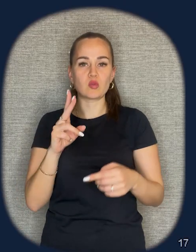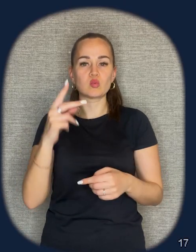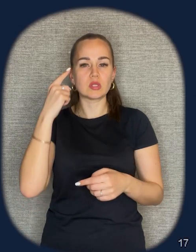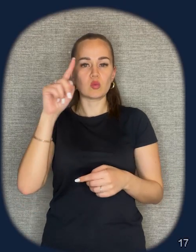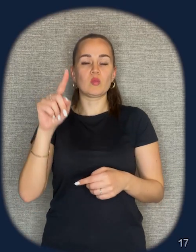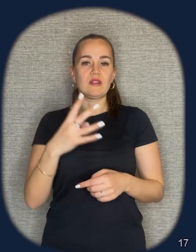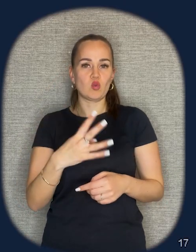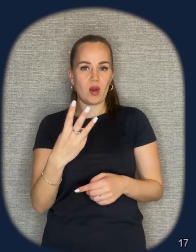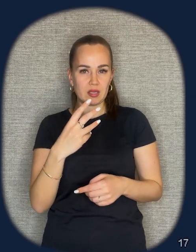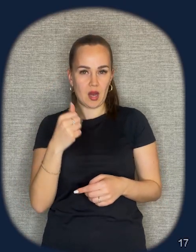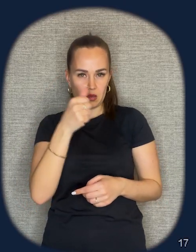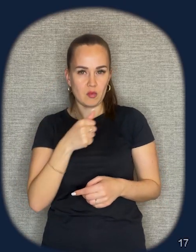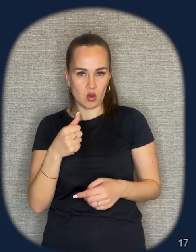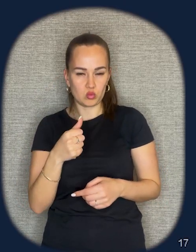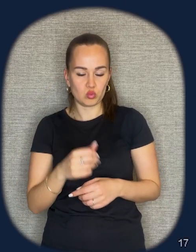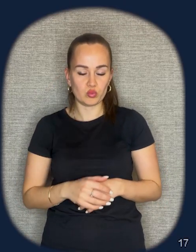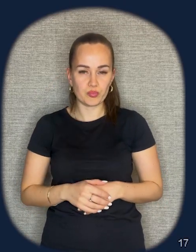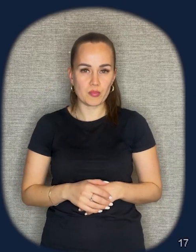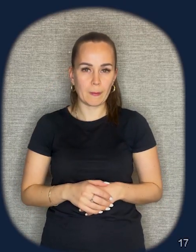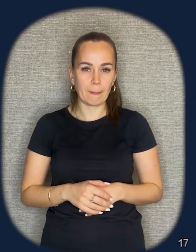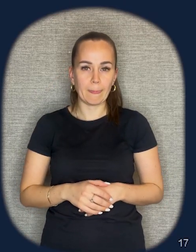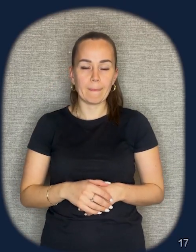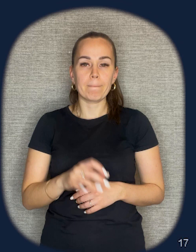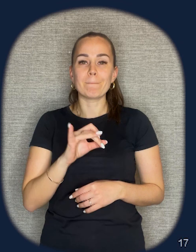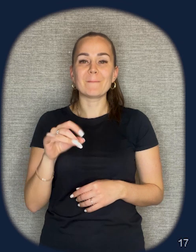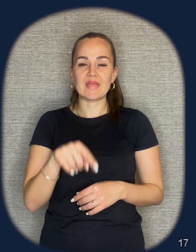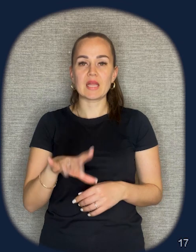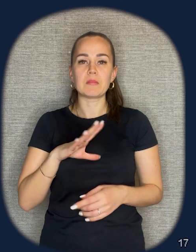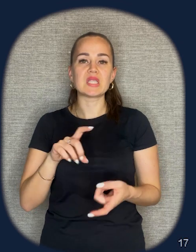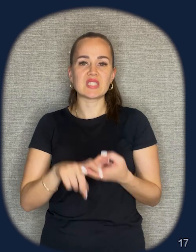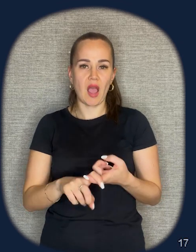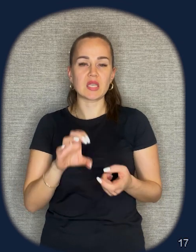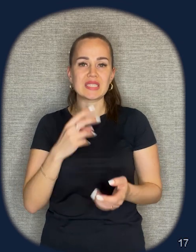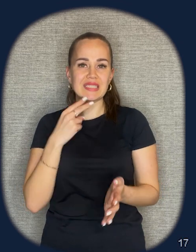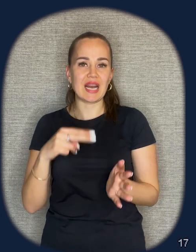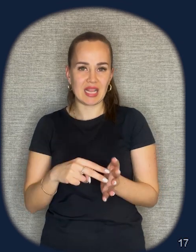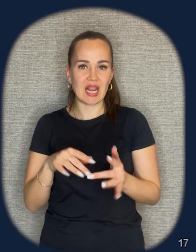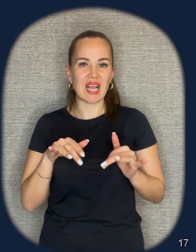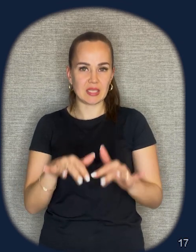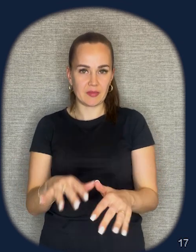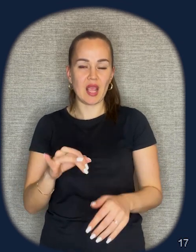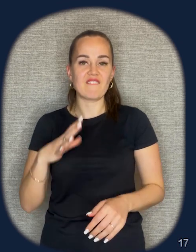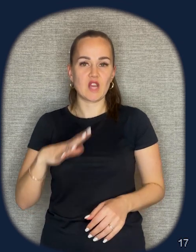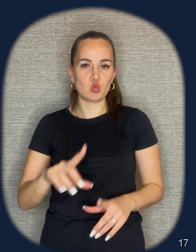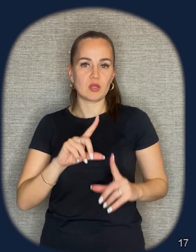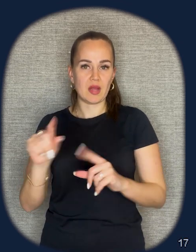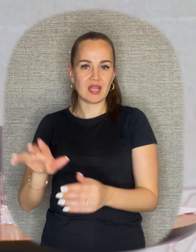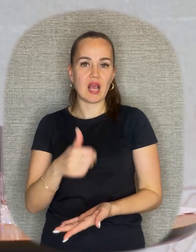Финляндского вокзала не всё было выполнено по проекту задуманному в сорок третьем